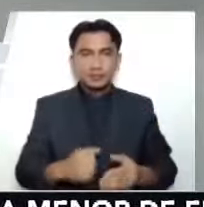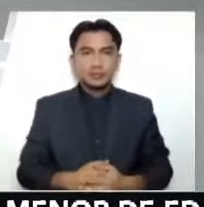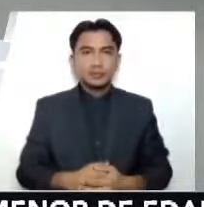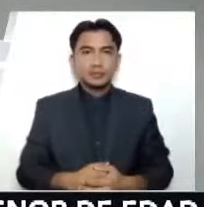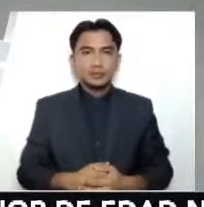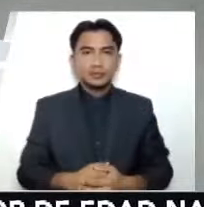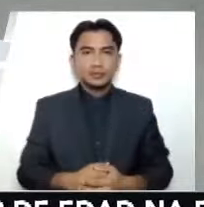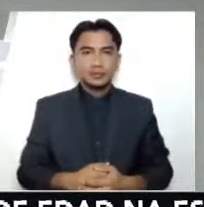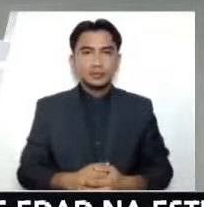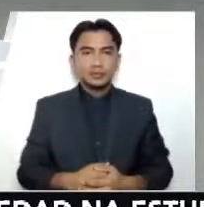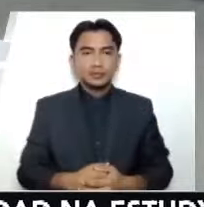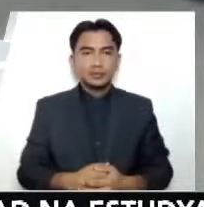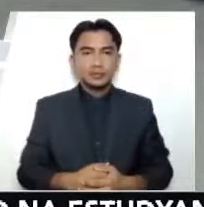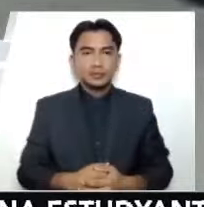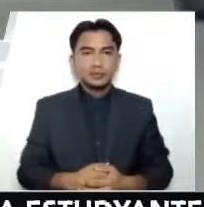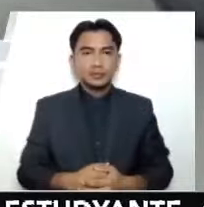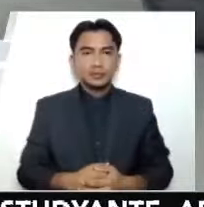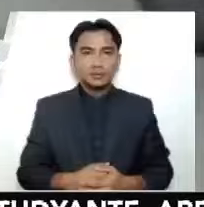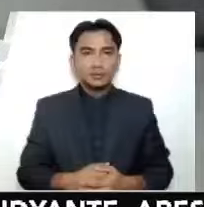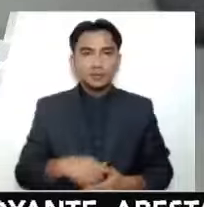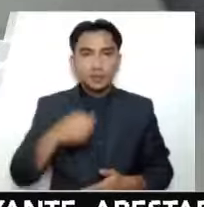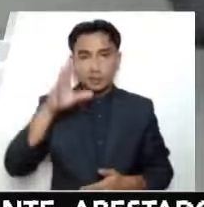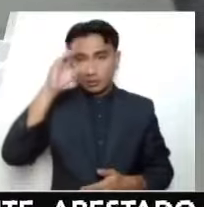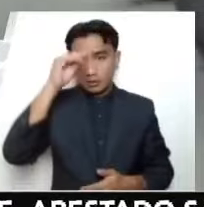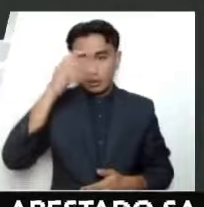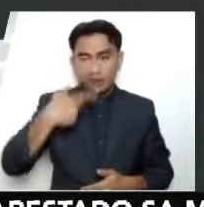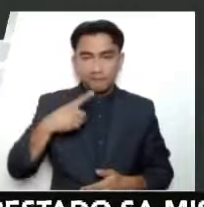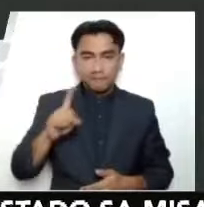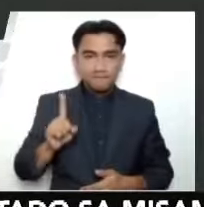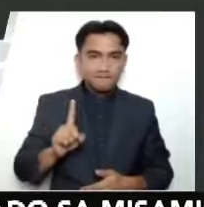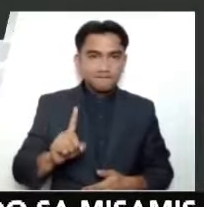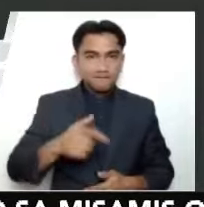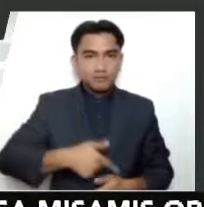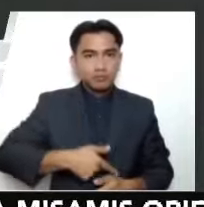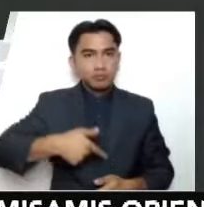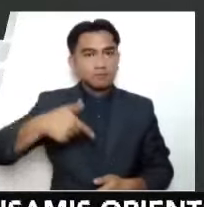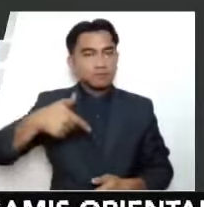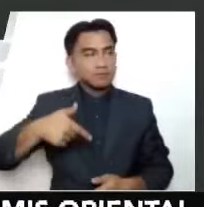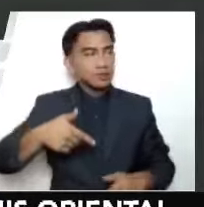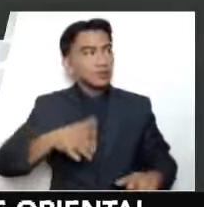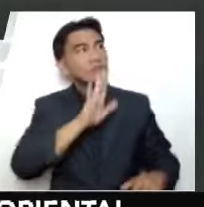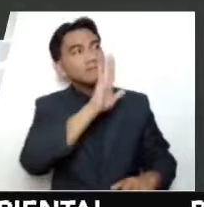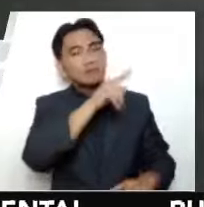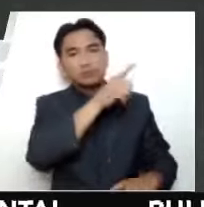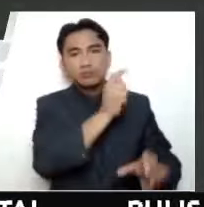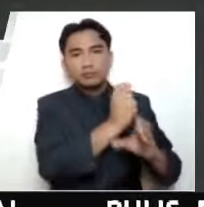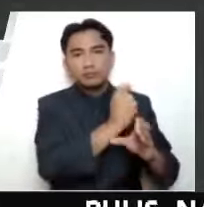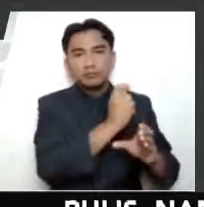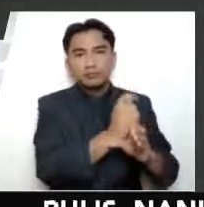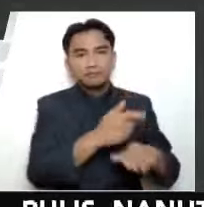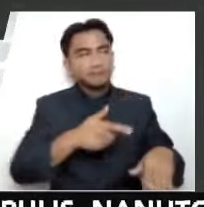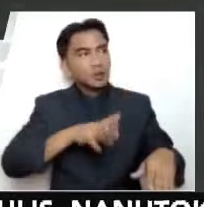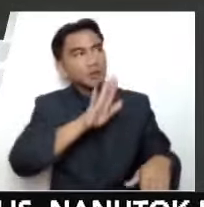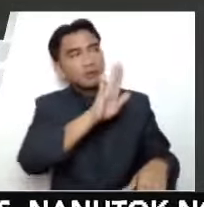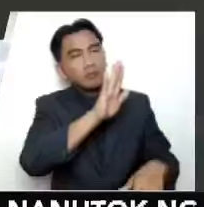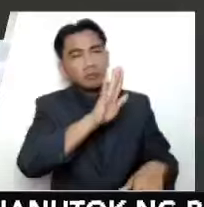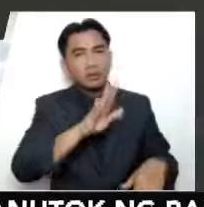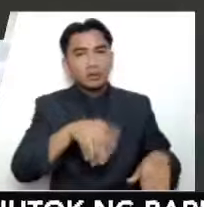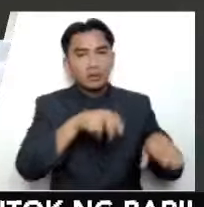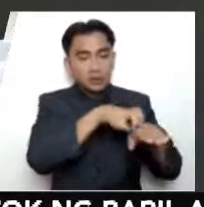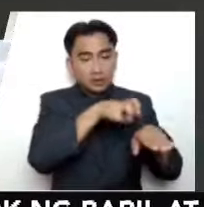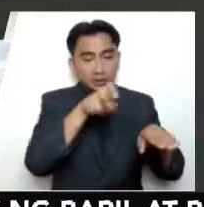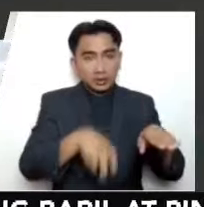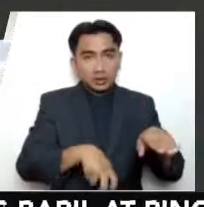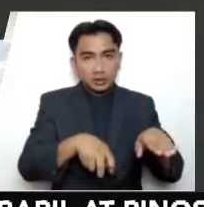May hawak na baril ang lalaking ito habang pinapara ang isang truck sa NLEX Mindanao Toll Plaza. Pagbaba ng truck driver,